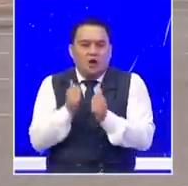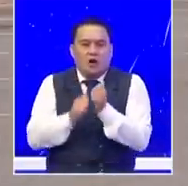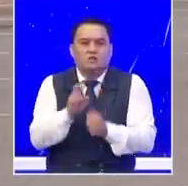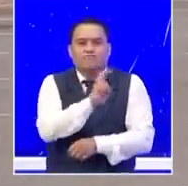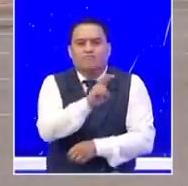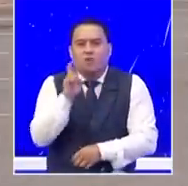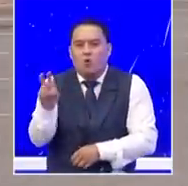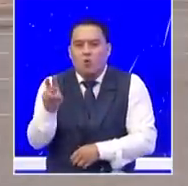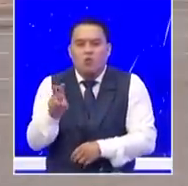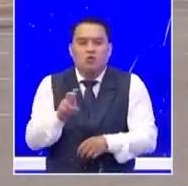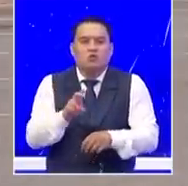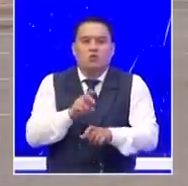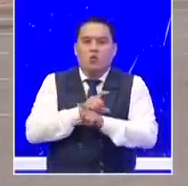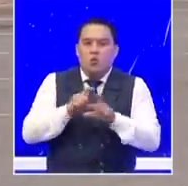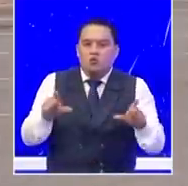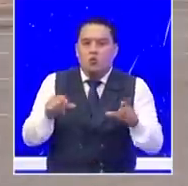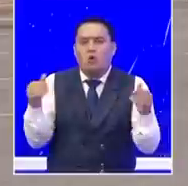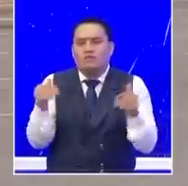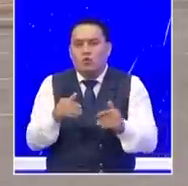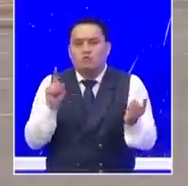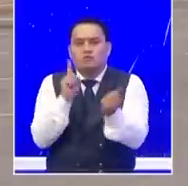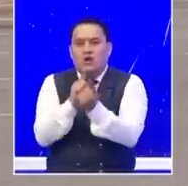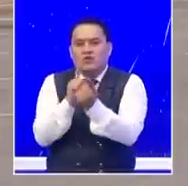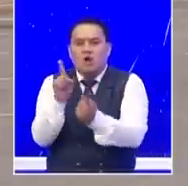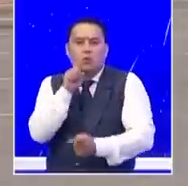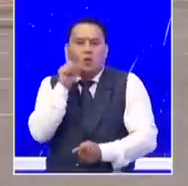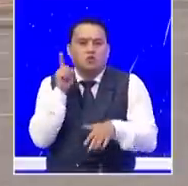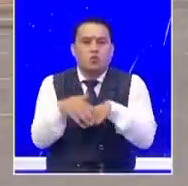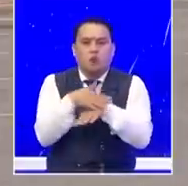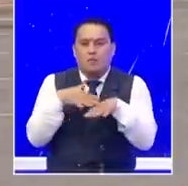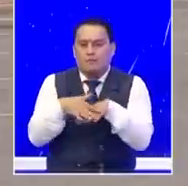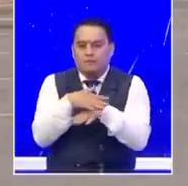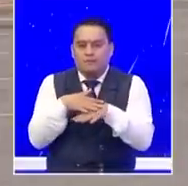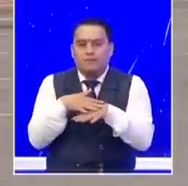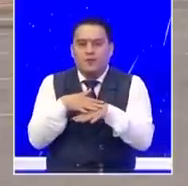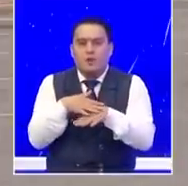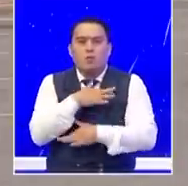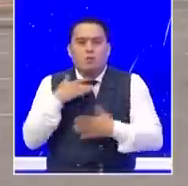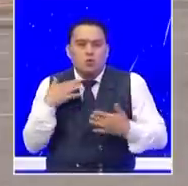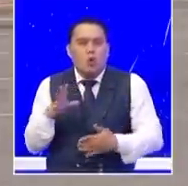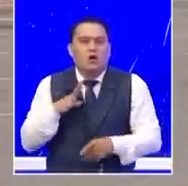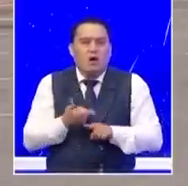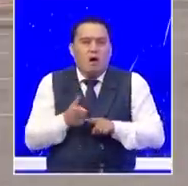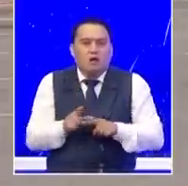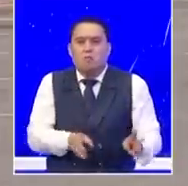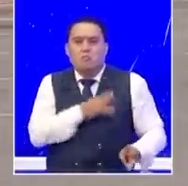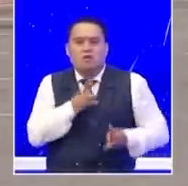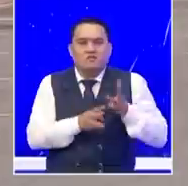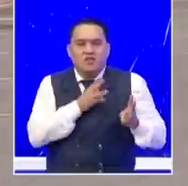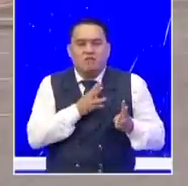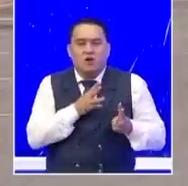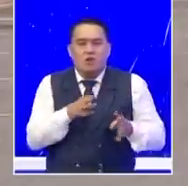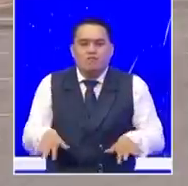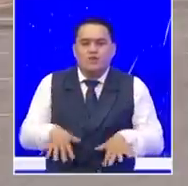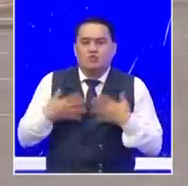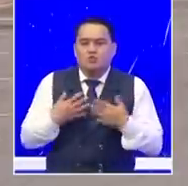районам, по учебным заведениям, встречался с молодежью. И многих это мотивировало и